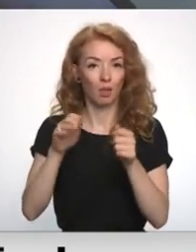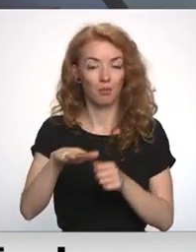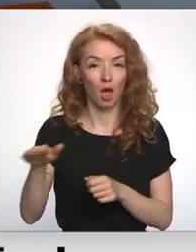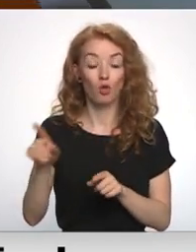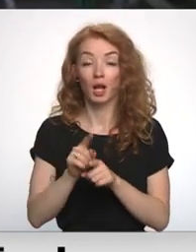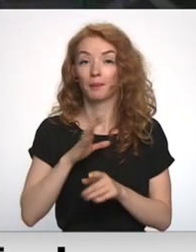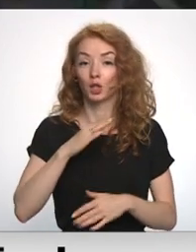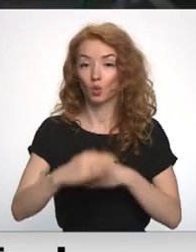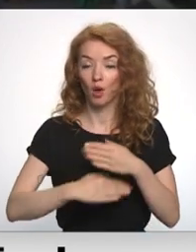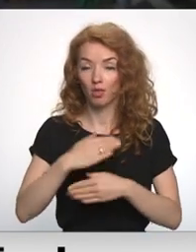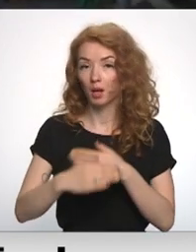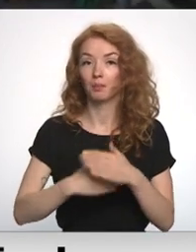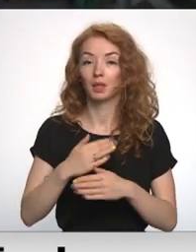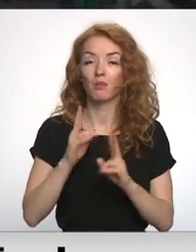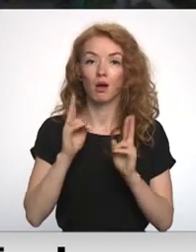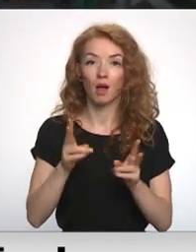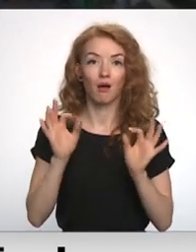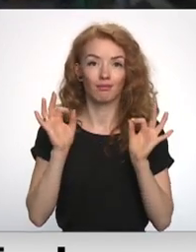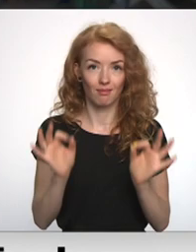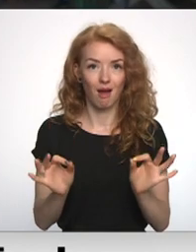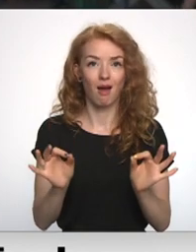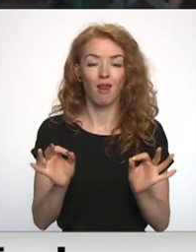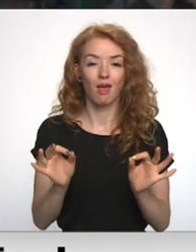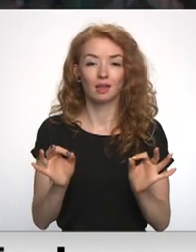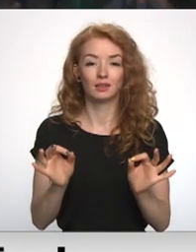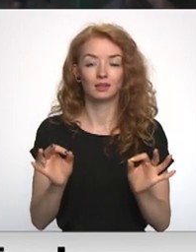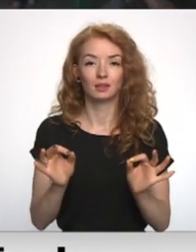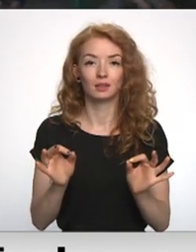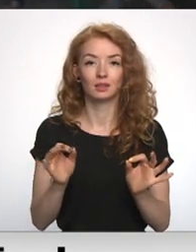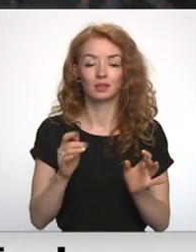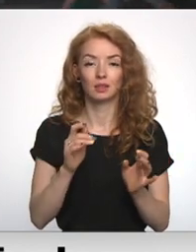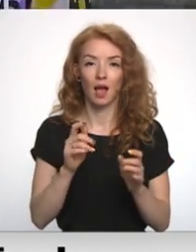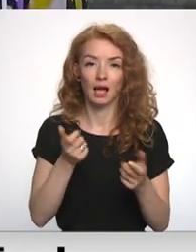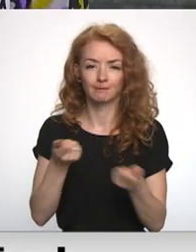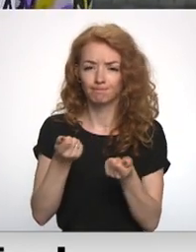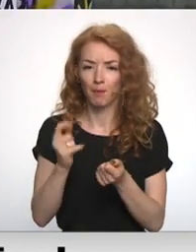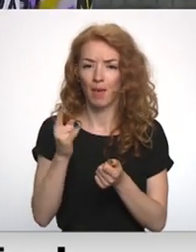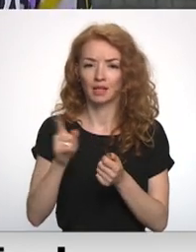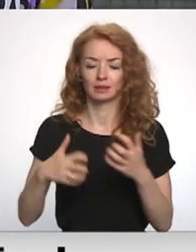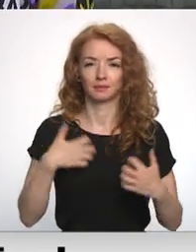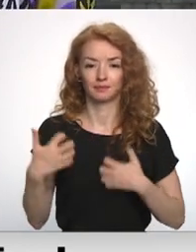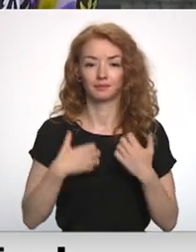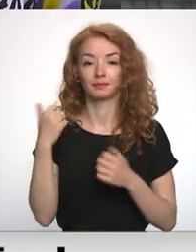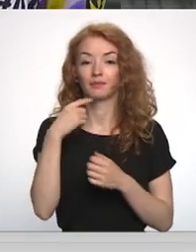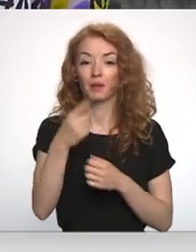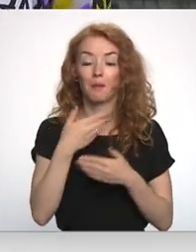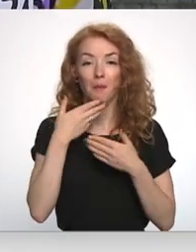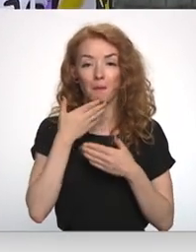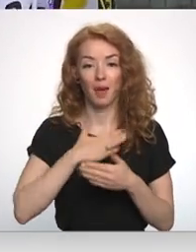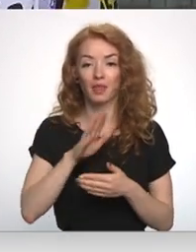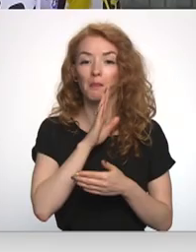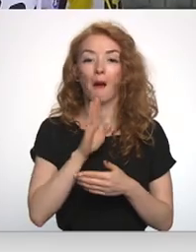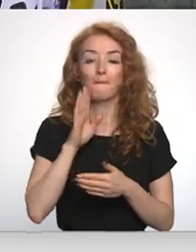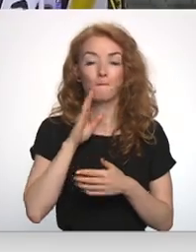bijusi nodarbība, kā pareizi savaldīt agresīvu bērnu. Patika māmiņu nodarbības, kad